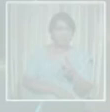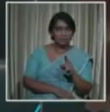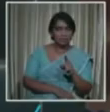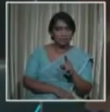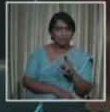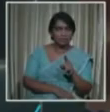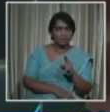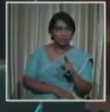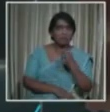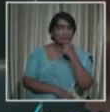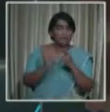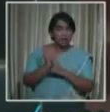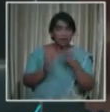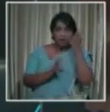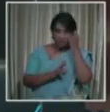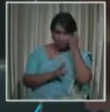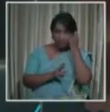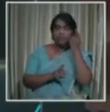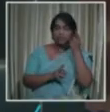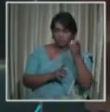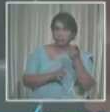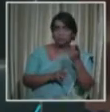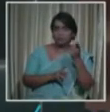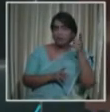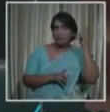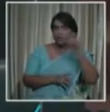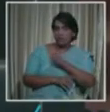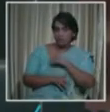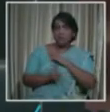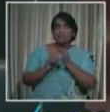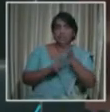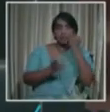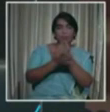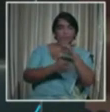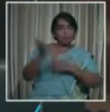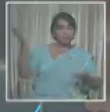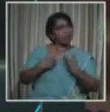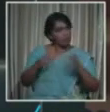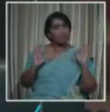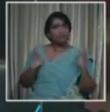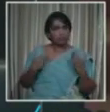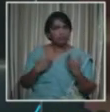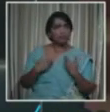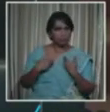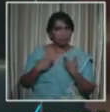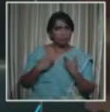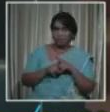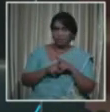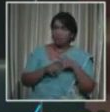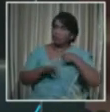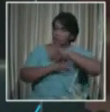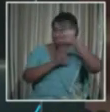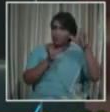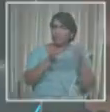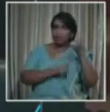විමල් මැතිතුමාගේ යෝජනාව සභාන යෝජනාවක් උන්වහන්සේලා ජනාධිපතිවරයා යෝජනා කළා tie ඉතින් අපි සූදානම් මේක ගැන සාකච්ඡා කරන්න